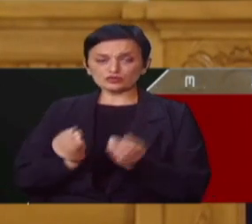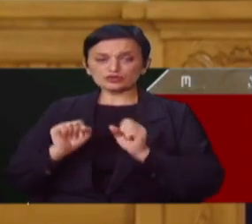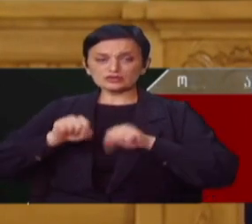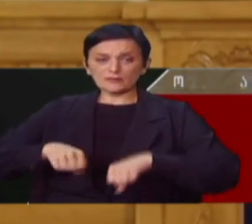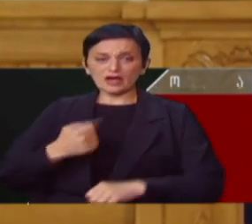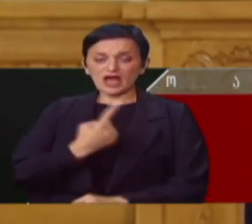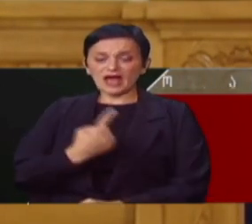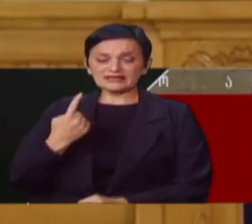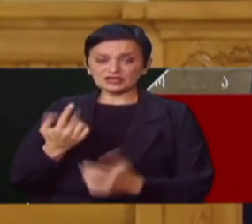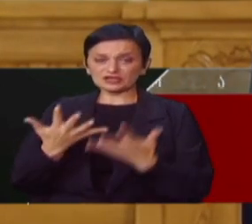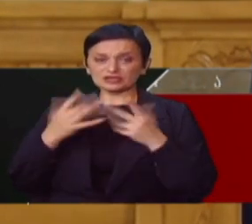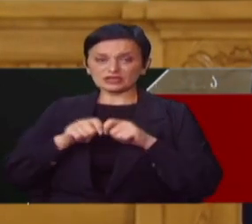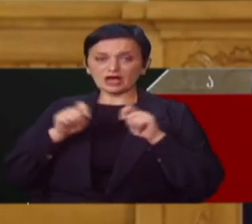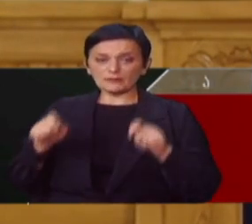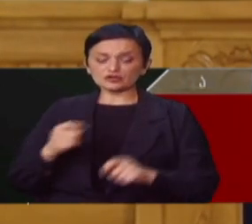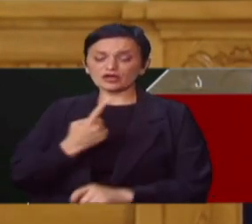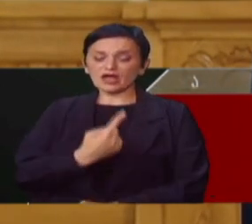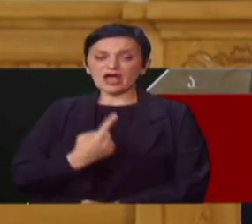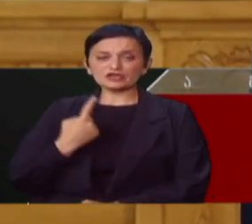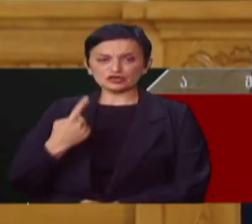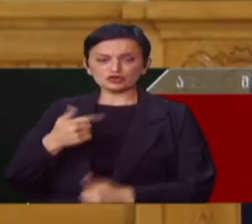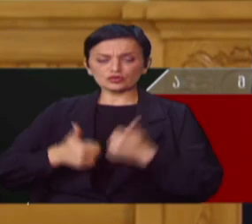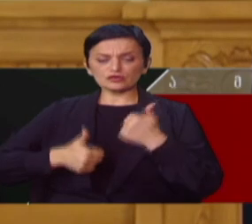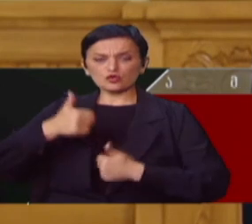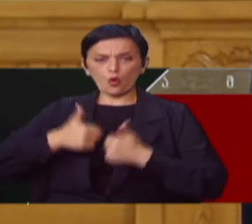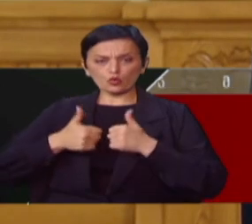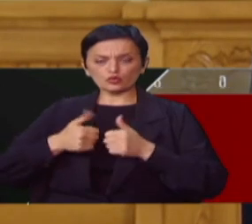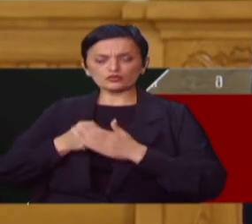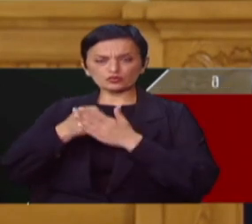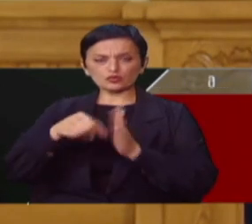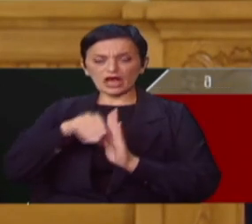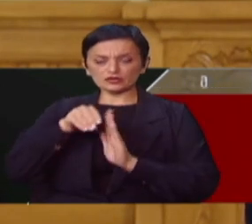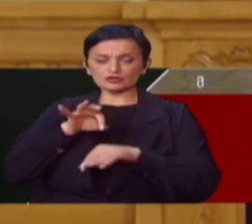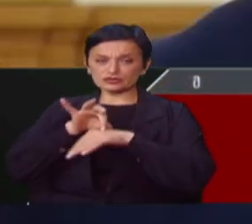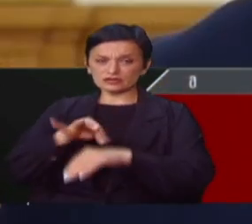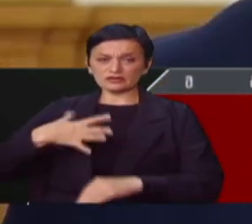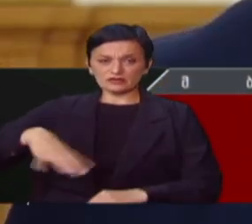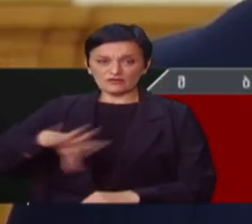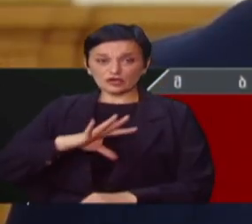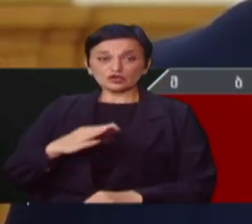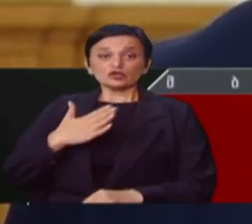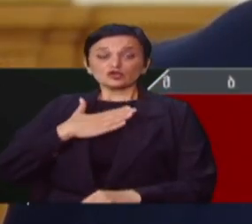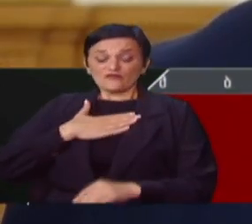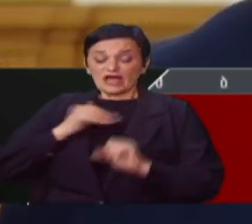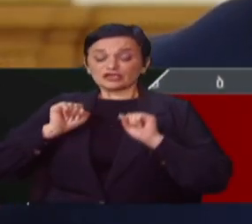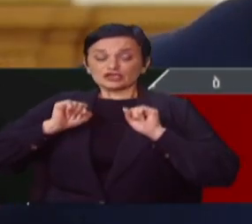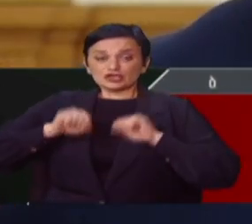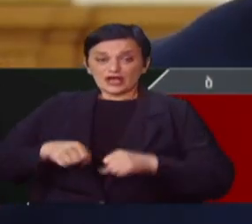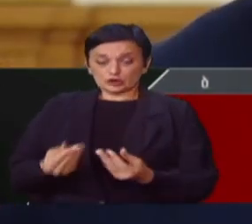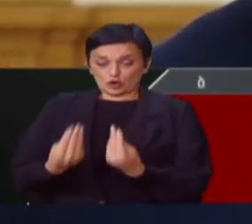შესაძლებლობას ერთ-ერთი გამჭვირვალე და ერთ-ერთი ასე თქვით კონკურენტუნარიანი არჩევნები ჩავატაროთ ქვეყანაში. მოგვეცა ჩვენ